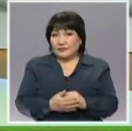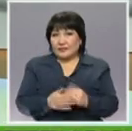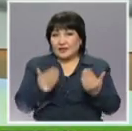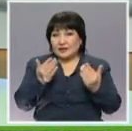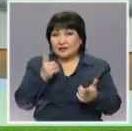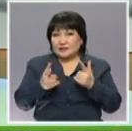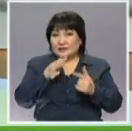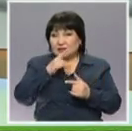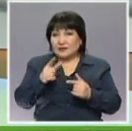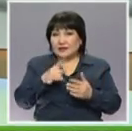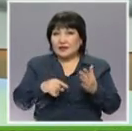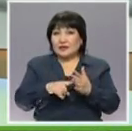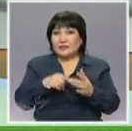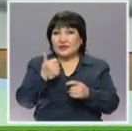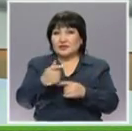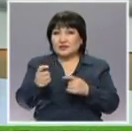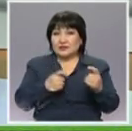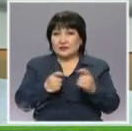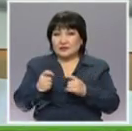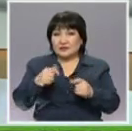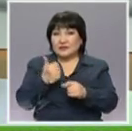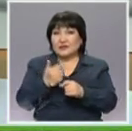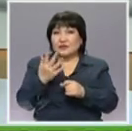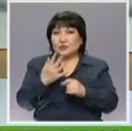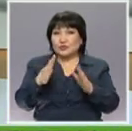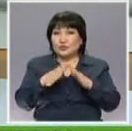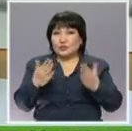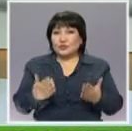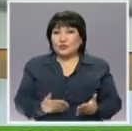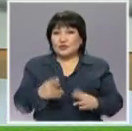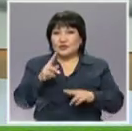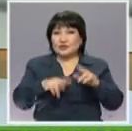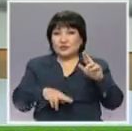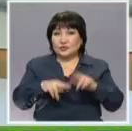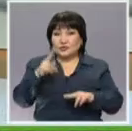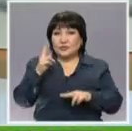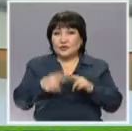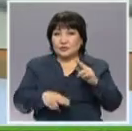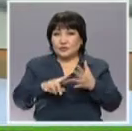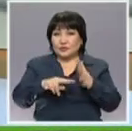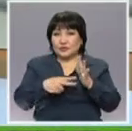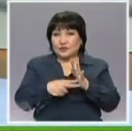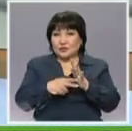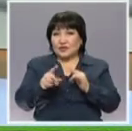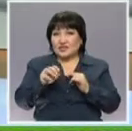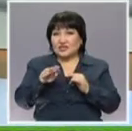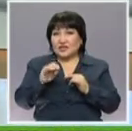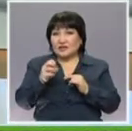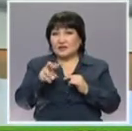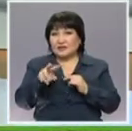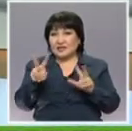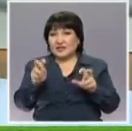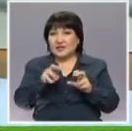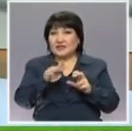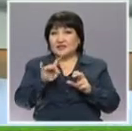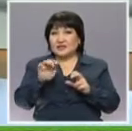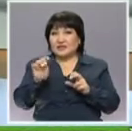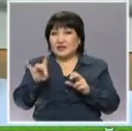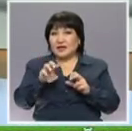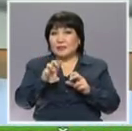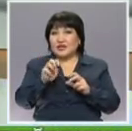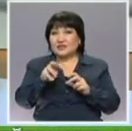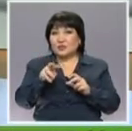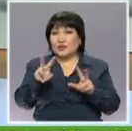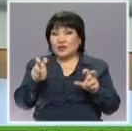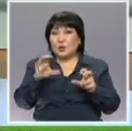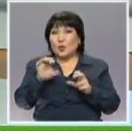Қазіргі таңда қала басшылығы негізгі 4 тұрғын үй кешені құрылысын бітіруді жоспарлауда. Олар Жайлы, Тристар, Бестұлға және Оскар